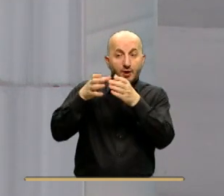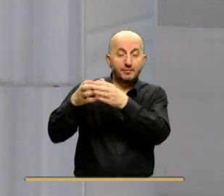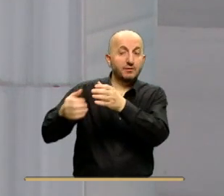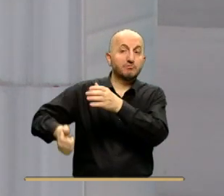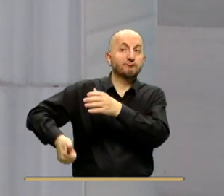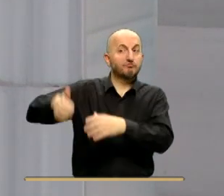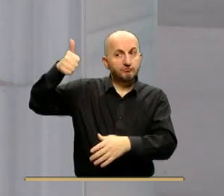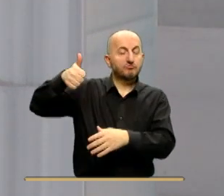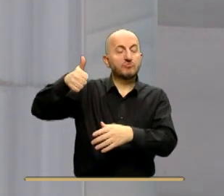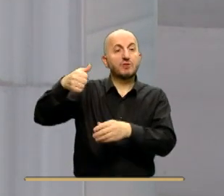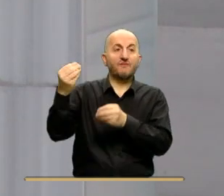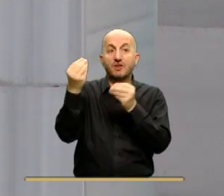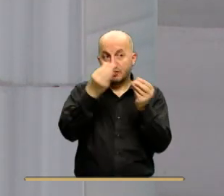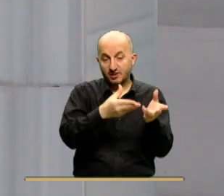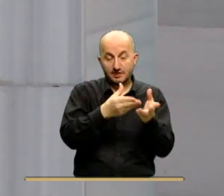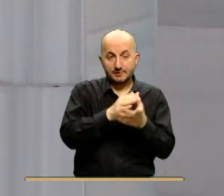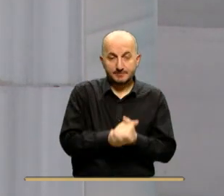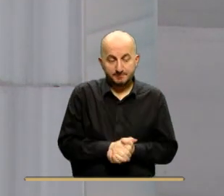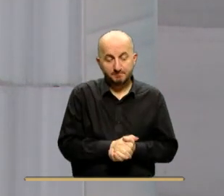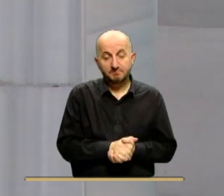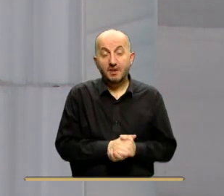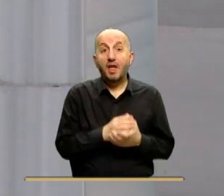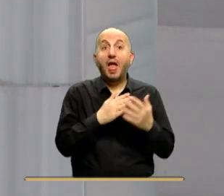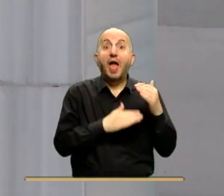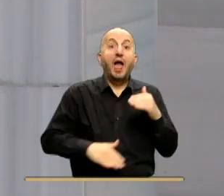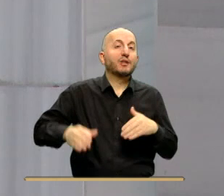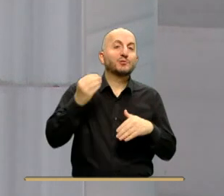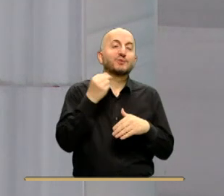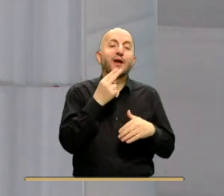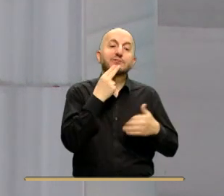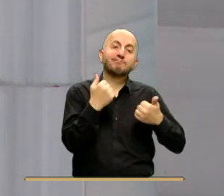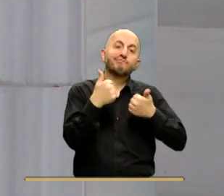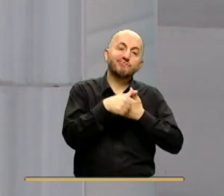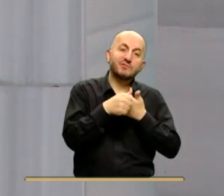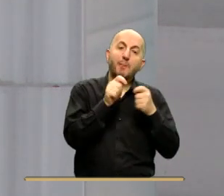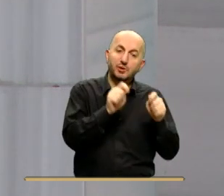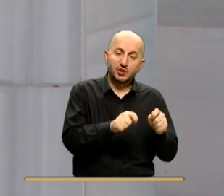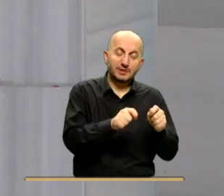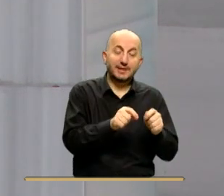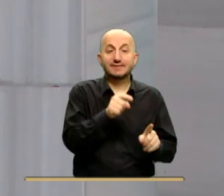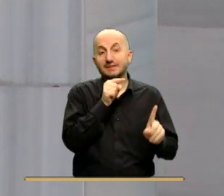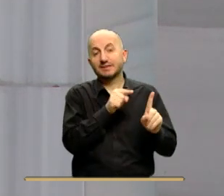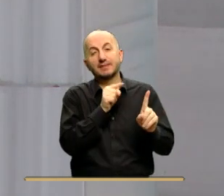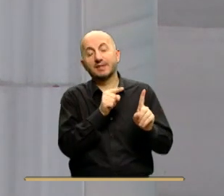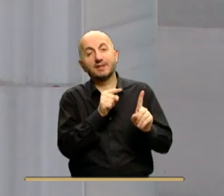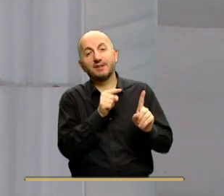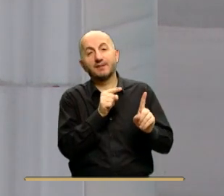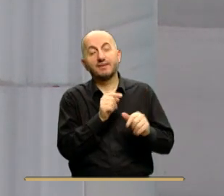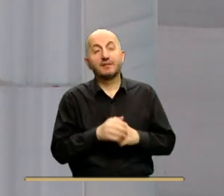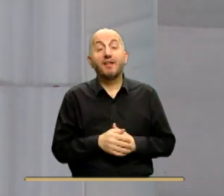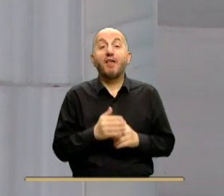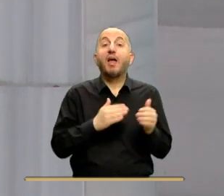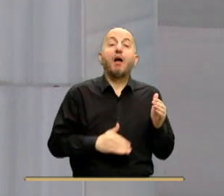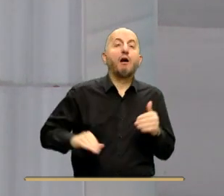reisliğini verecekler. En güzel hatununu nikahlayacaklar. Seni